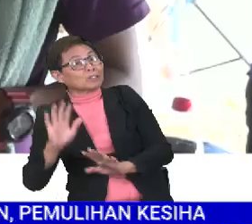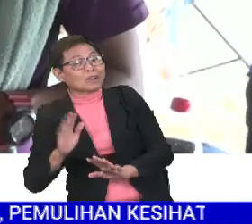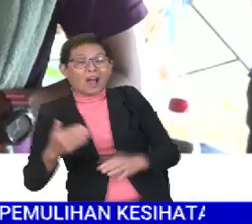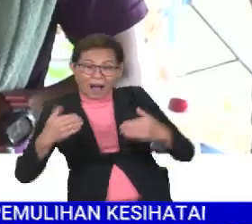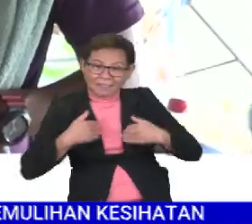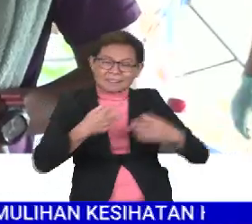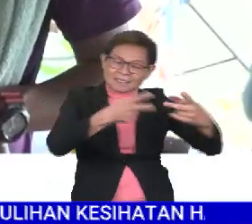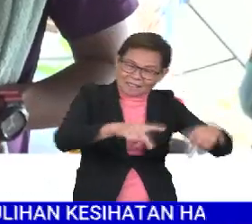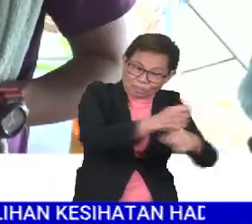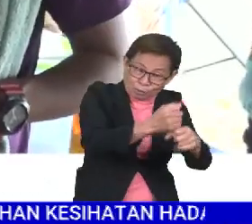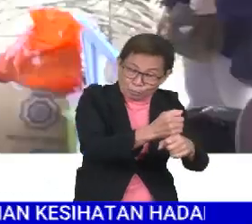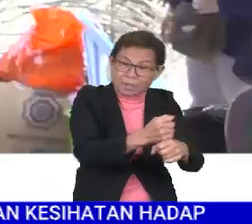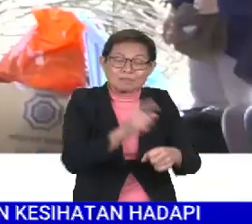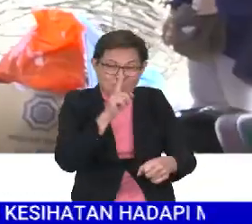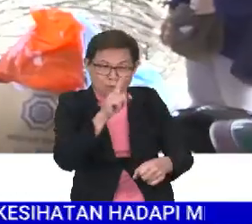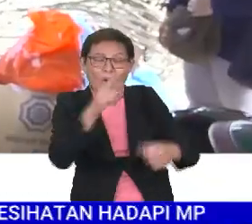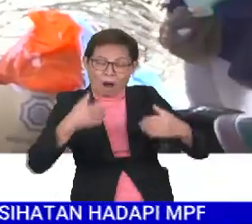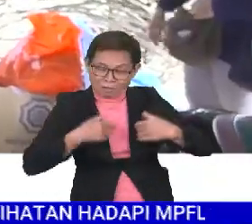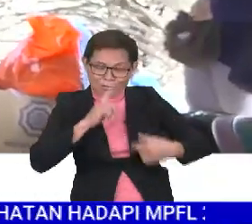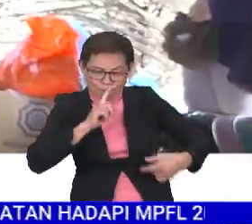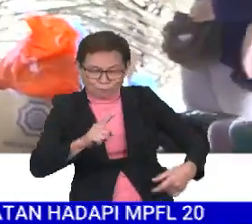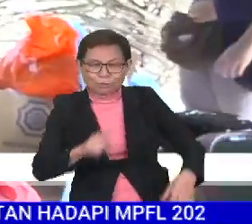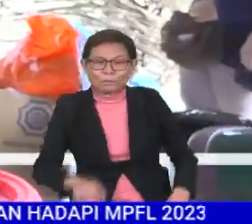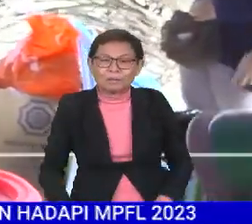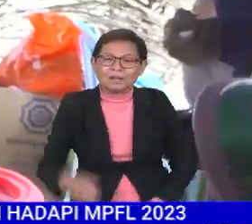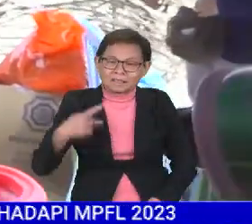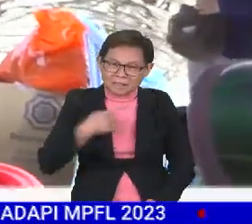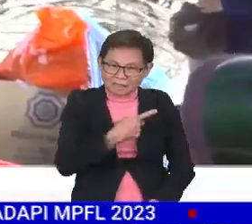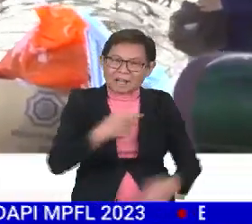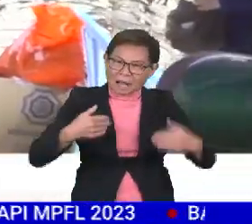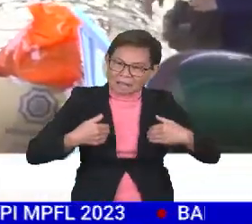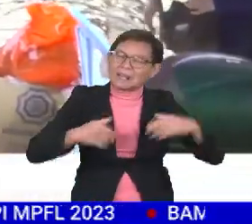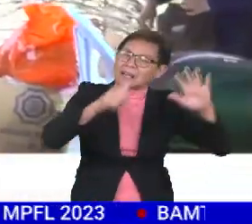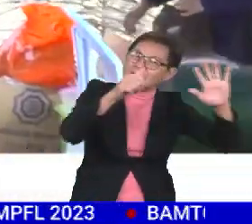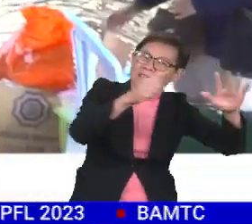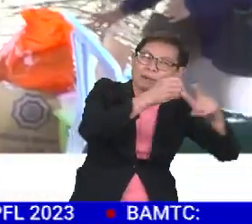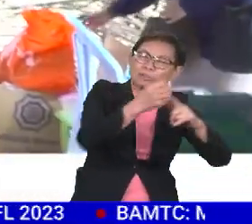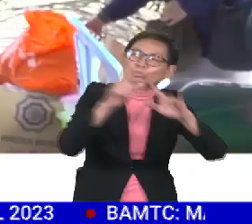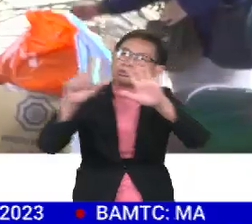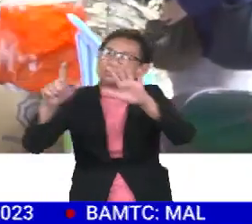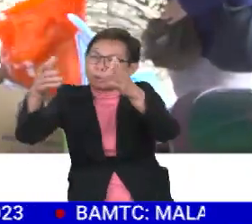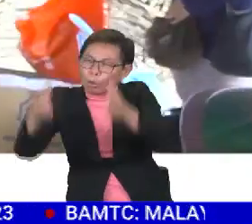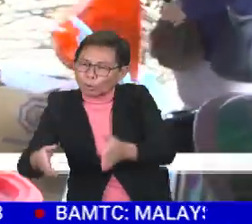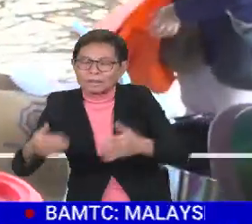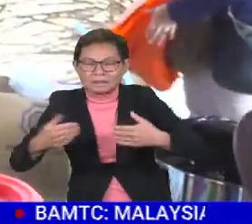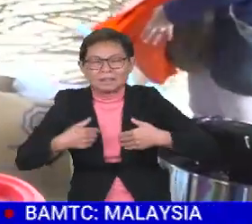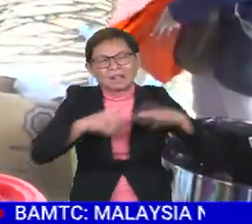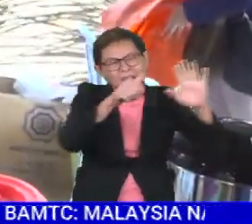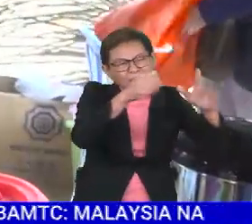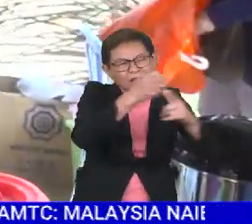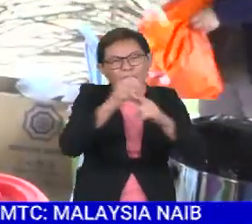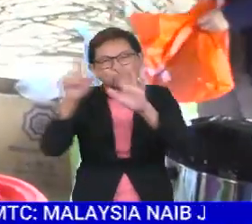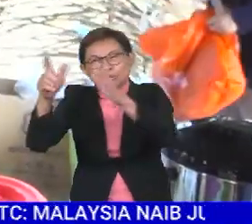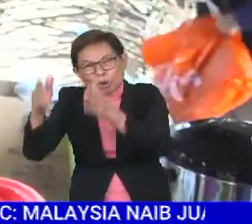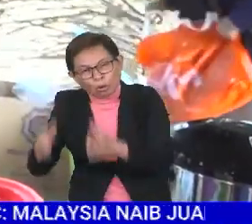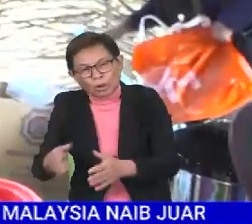kewujudan kedai kopi Mac Jaruh ni sebenarnya memang betul. Pelakon yang tetap kita ada lebih kurang 6 ataupun 7 orang lah yang terdiri daripada Mac